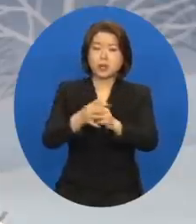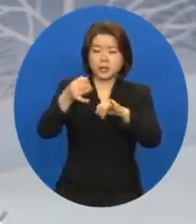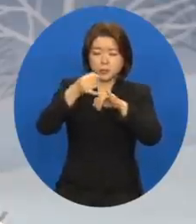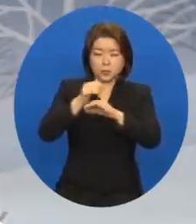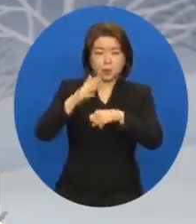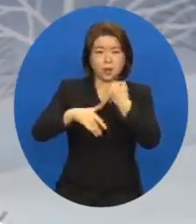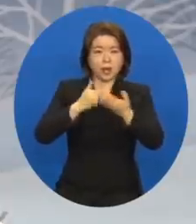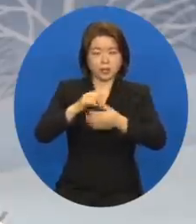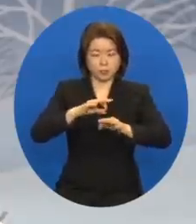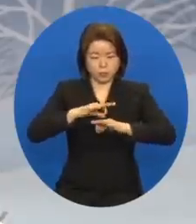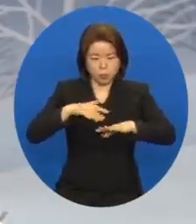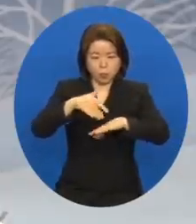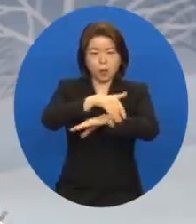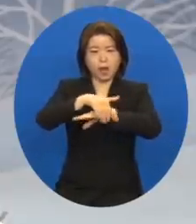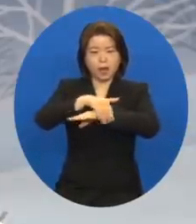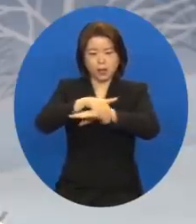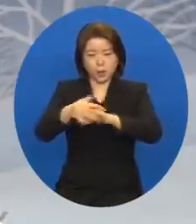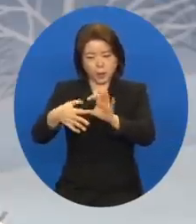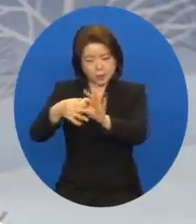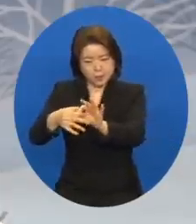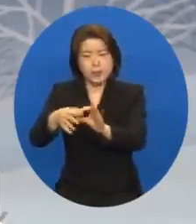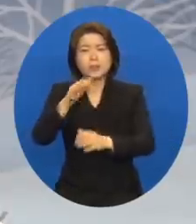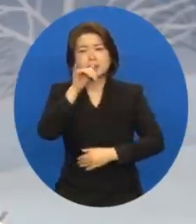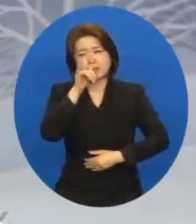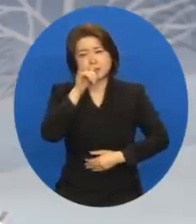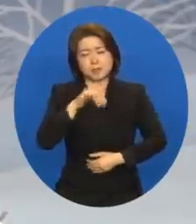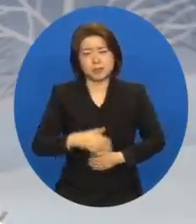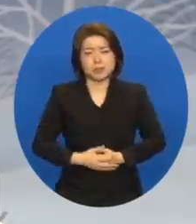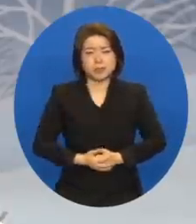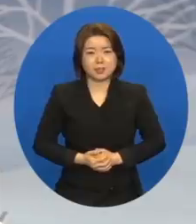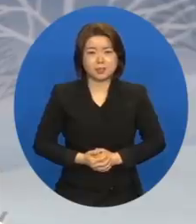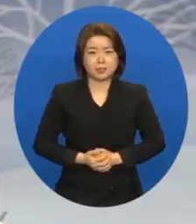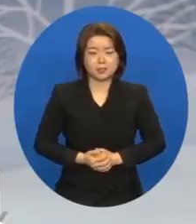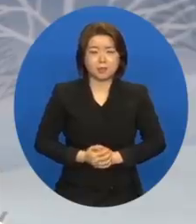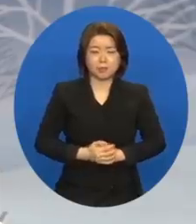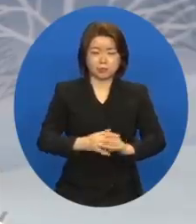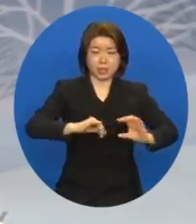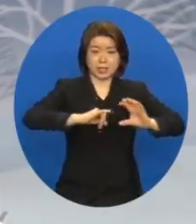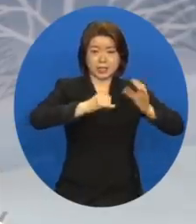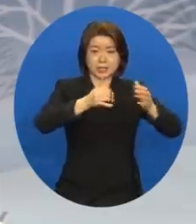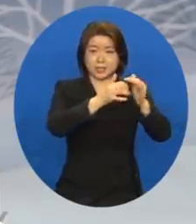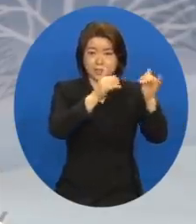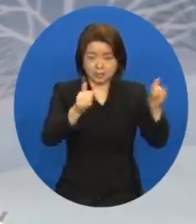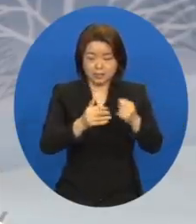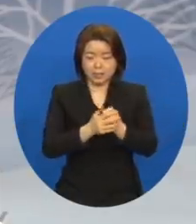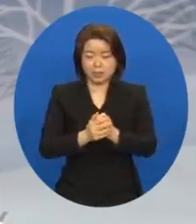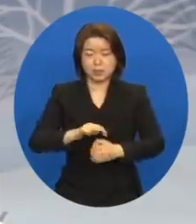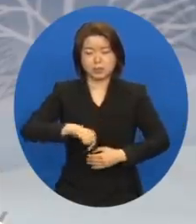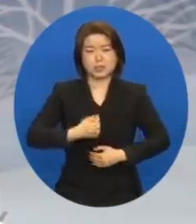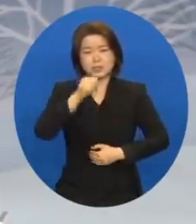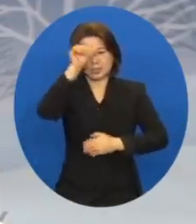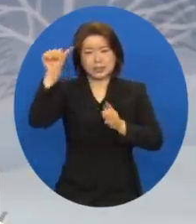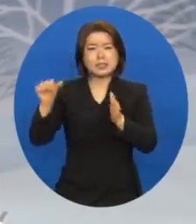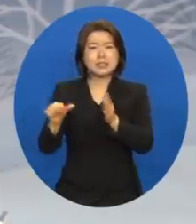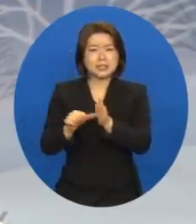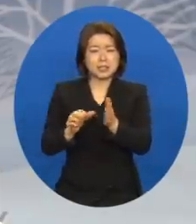하나님의 놀라운 계획이 관여되어 있습니다. 세상 사람들은 자기의 인생이 예수 그리스도와